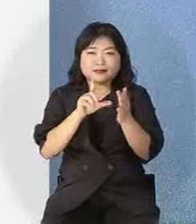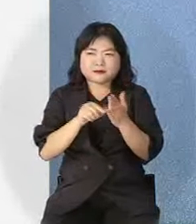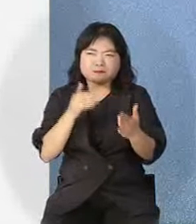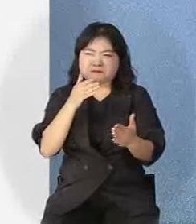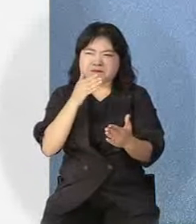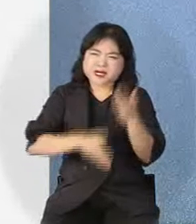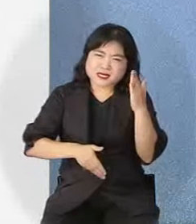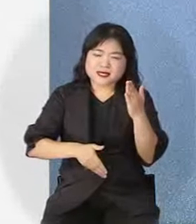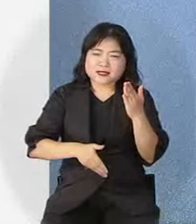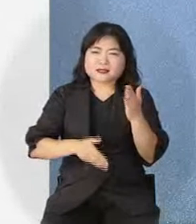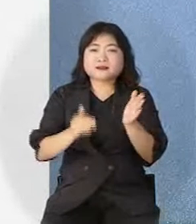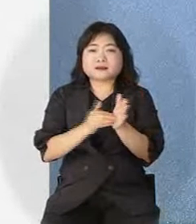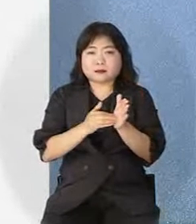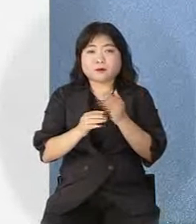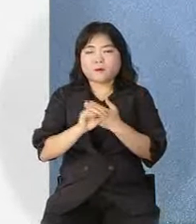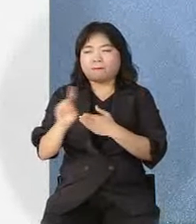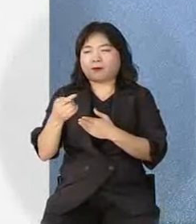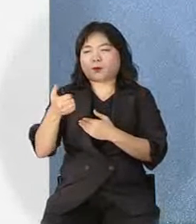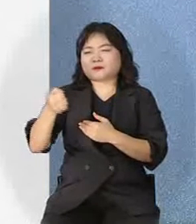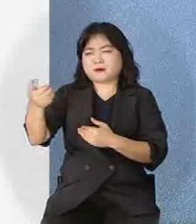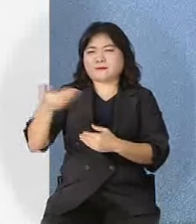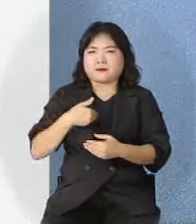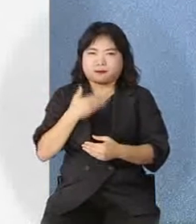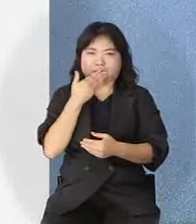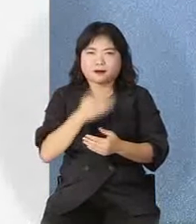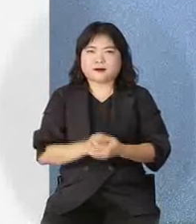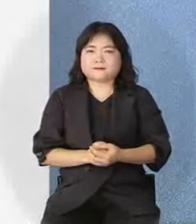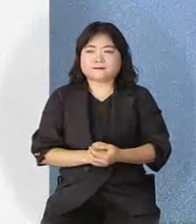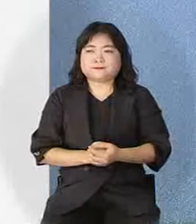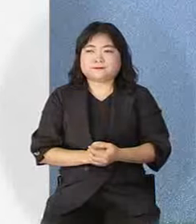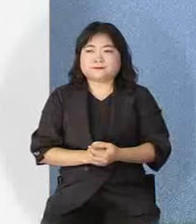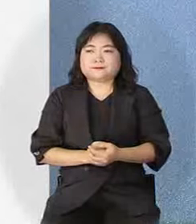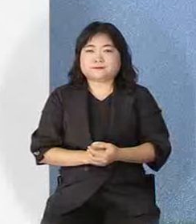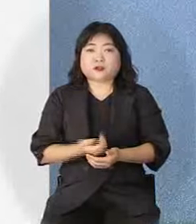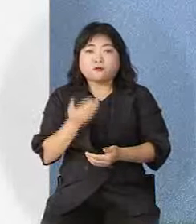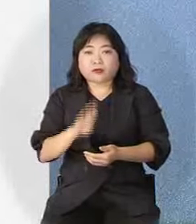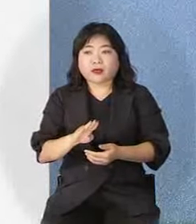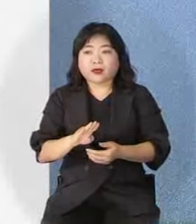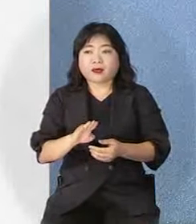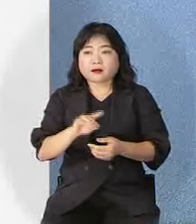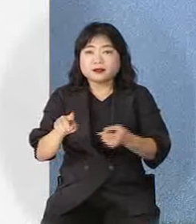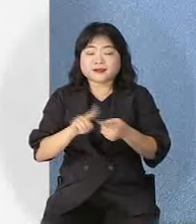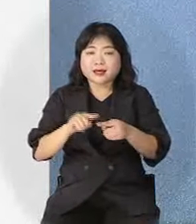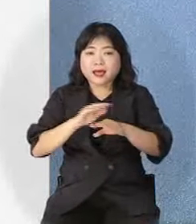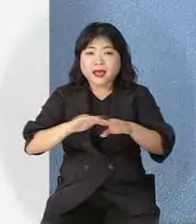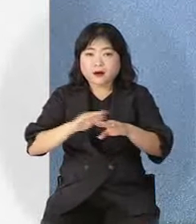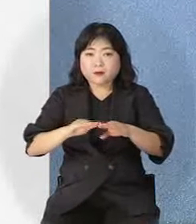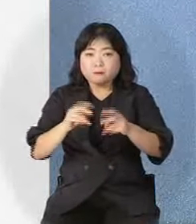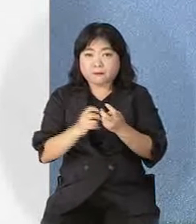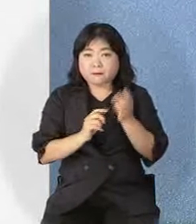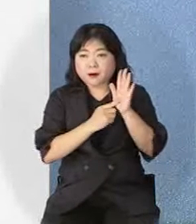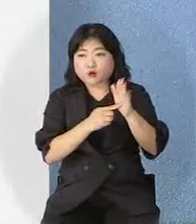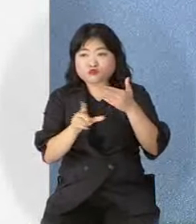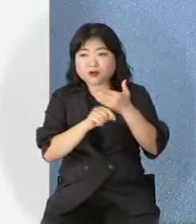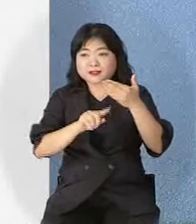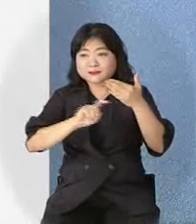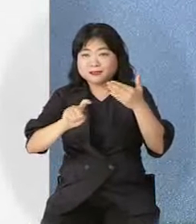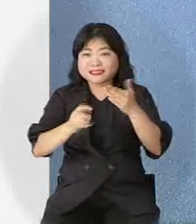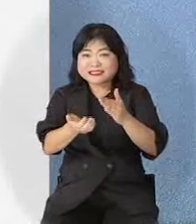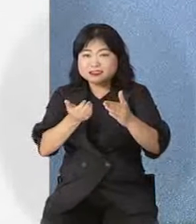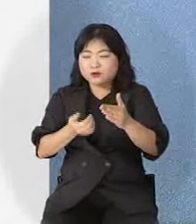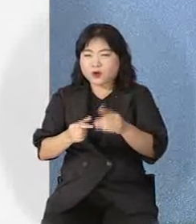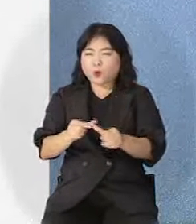신청을 하지 못했다면 150만 원을 받을 수 있습니다 다만 대책을 발표한 9월 11일 기준으로 고용보험에